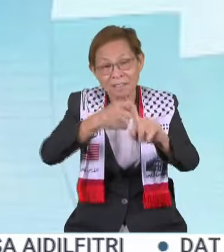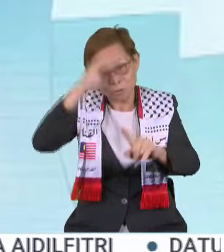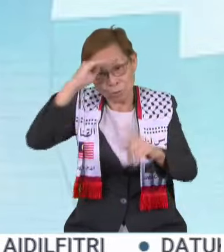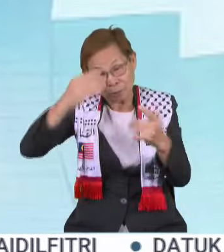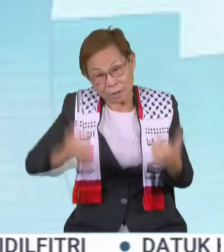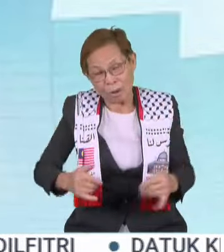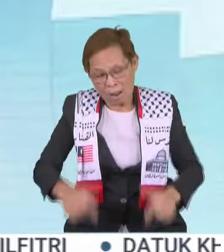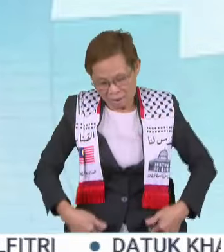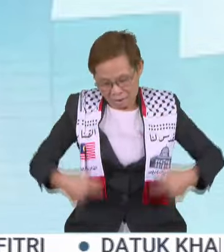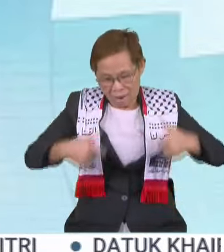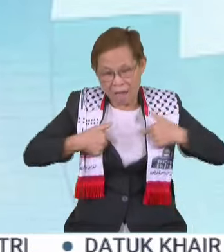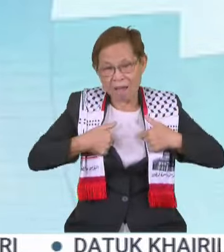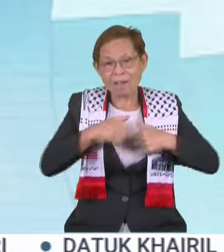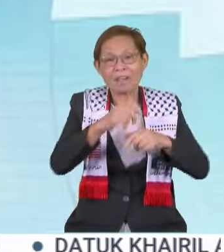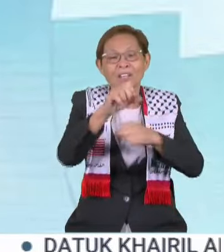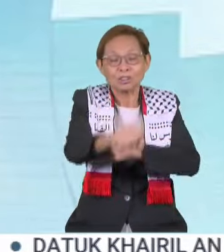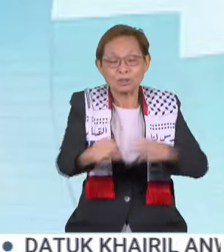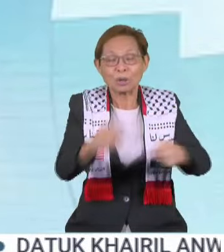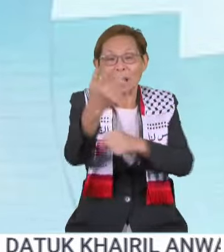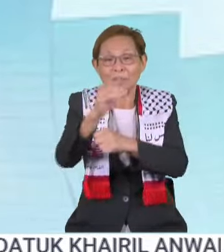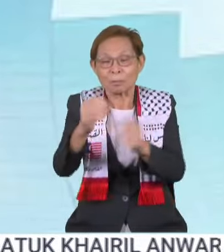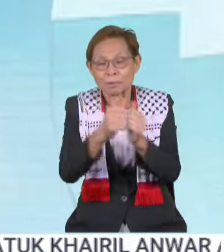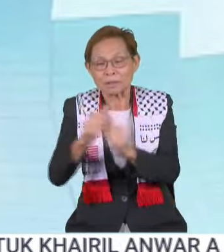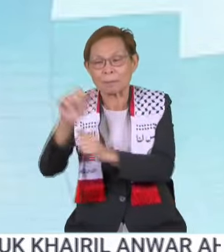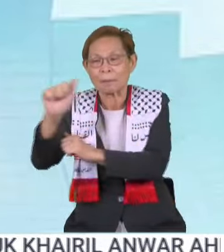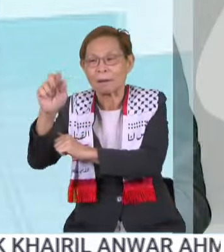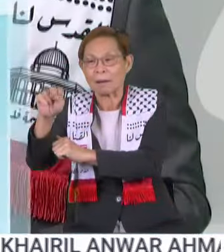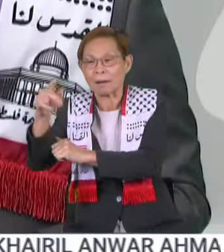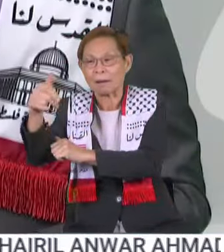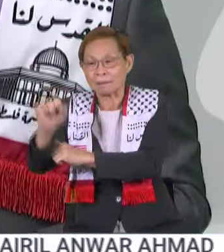ini. Langsung ke studio RTM Johor Bahru bersama Anas Matnur.